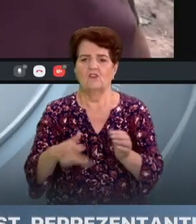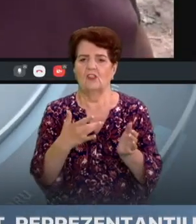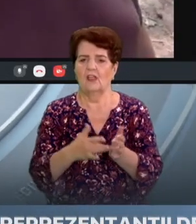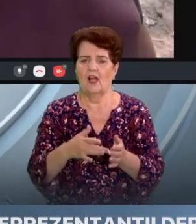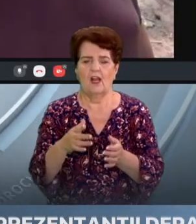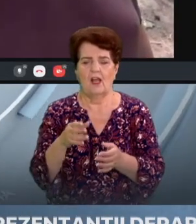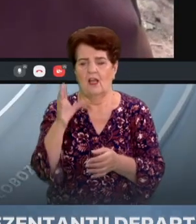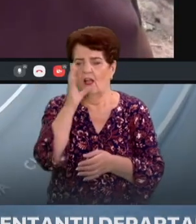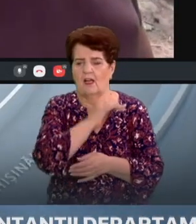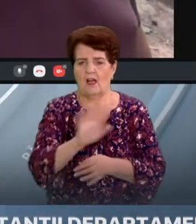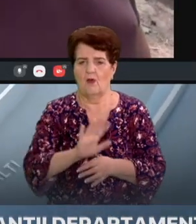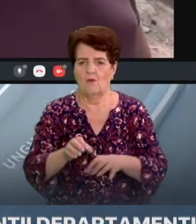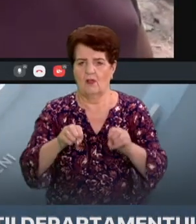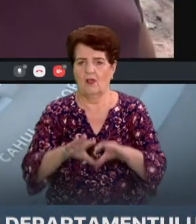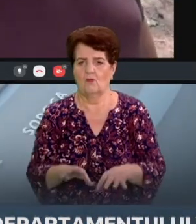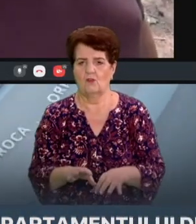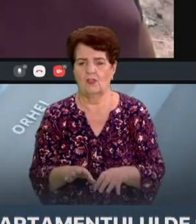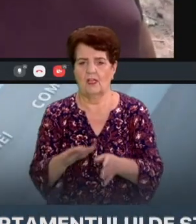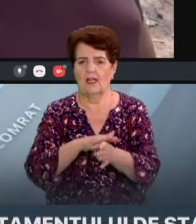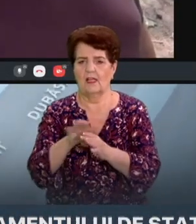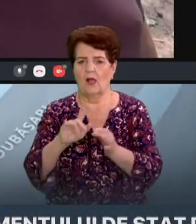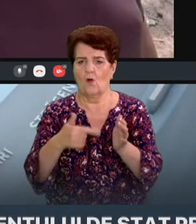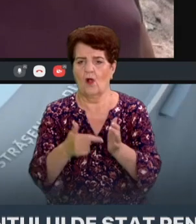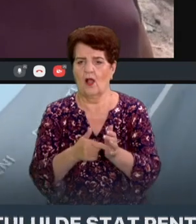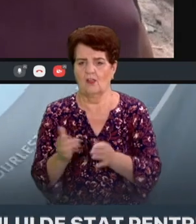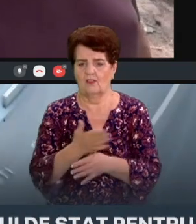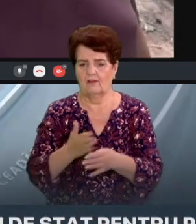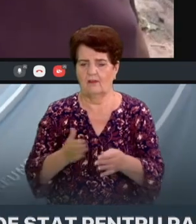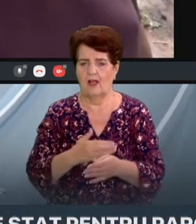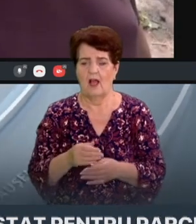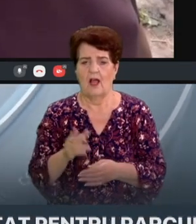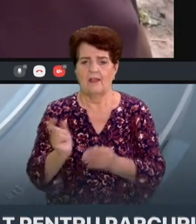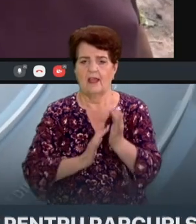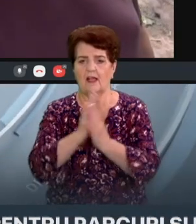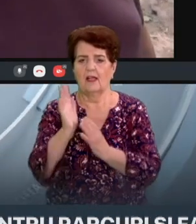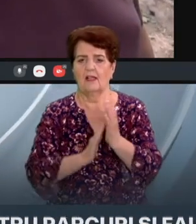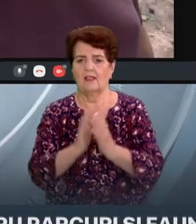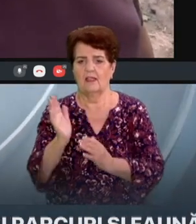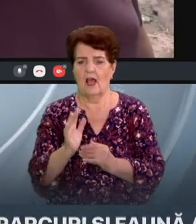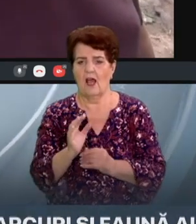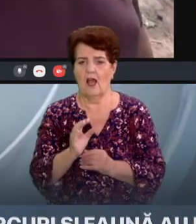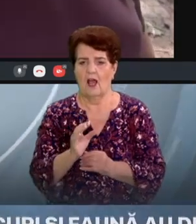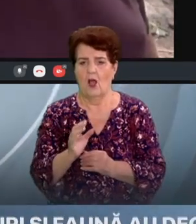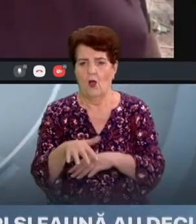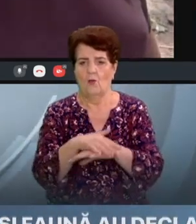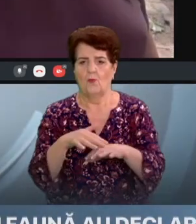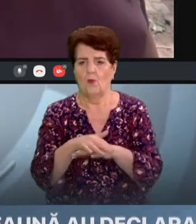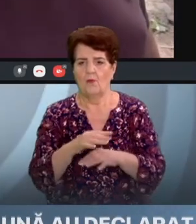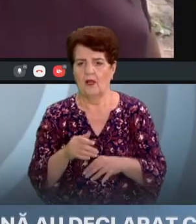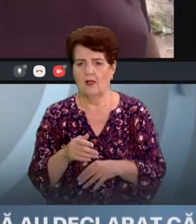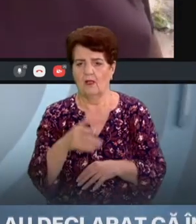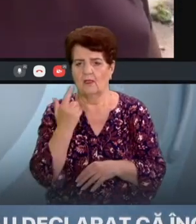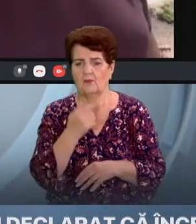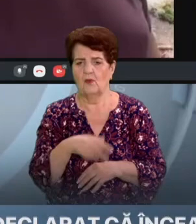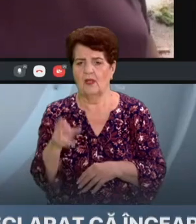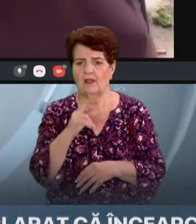să desfundăm întreg orașul. De grădina publică nici nu mai vorbesc, eu am intrat în grădina publică, dar sunt la numai intrare,